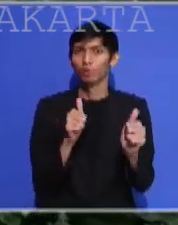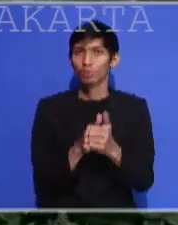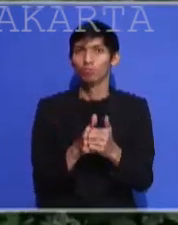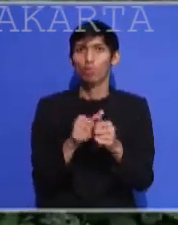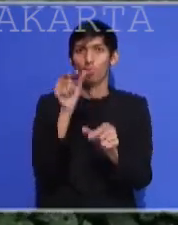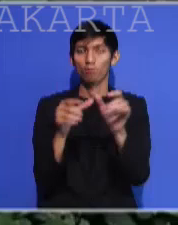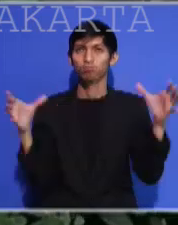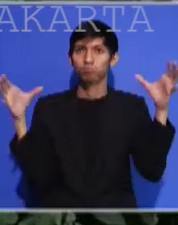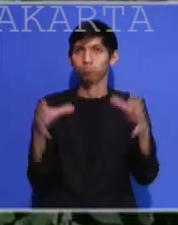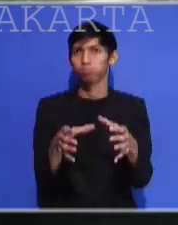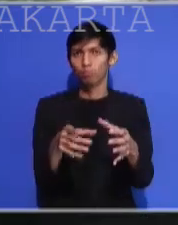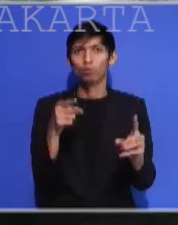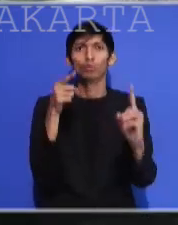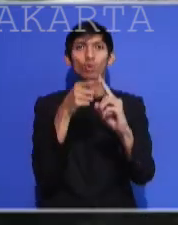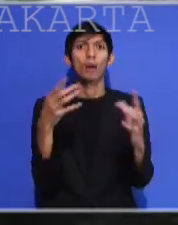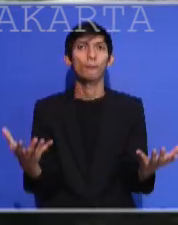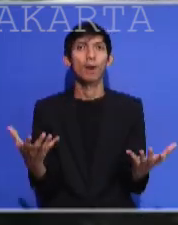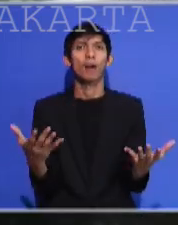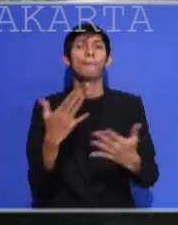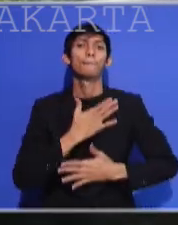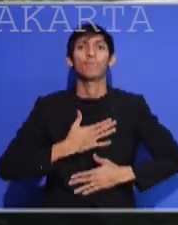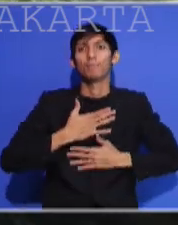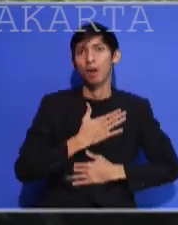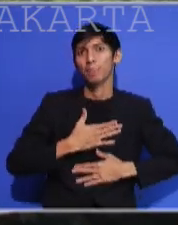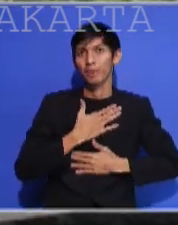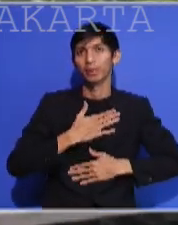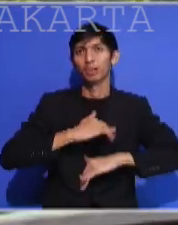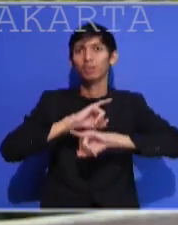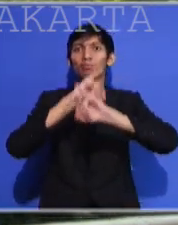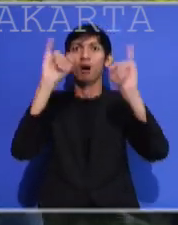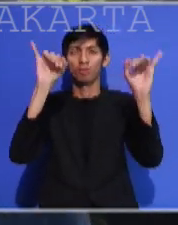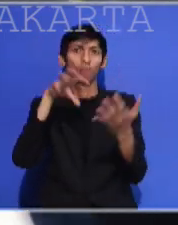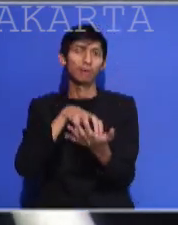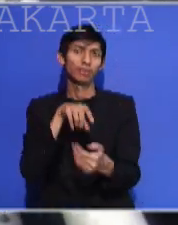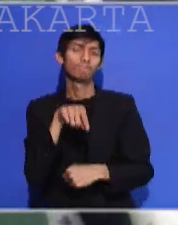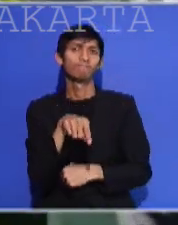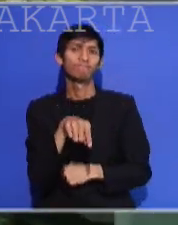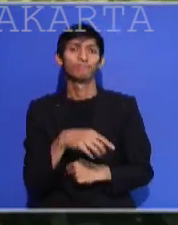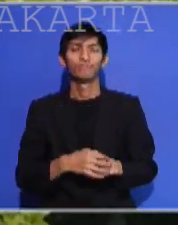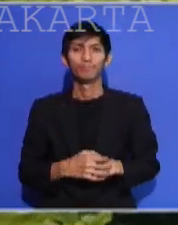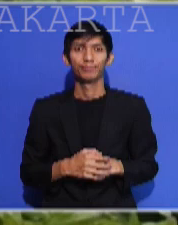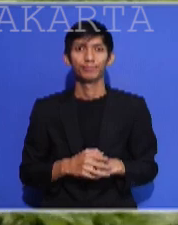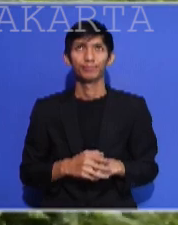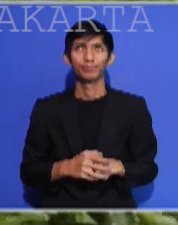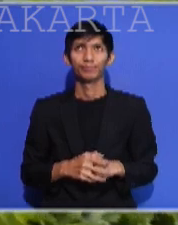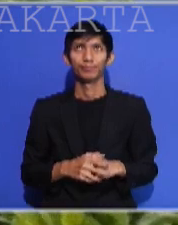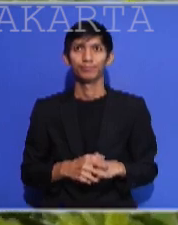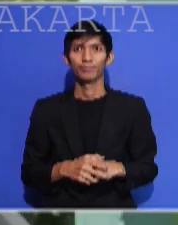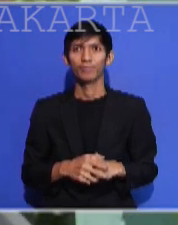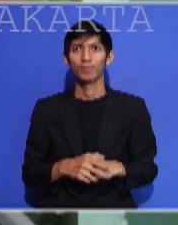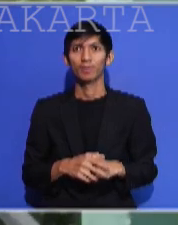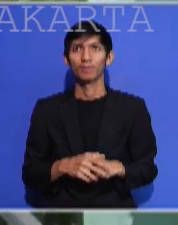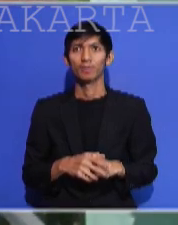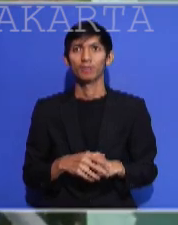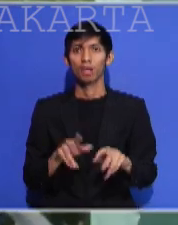ke Suroloyo untuk menikmati suasana serta keindahan Puncak tertinggi di kabupaten kulomogo ini datang bersama keluarga maupun